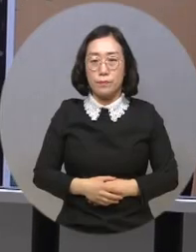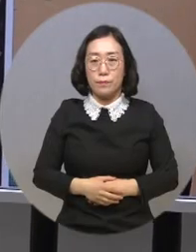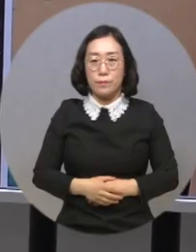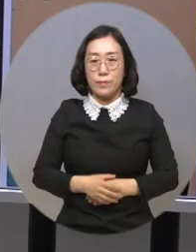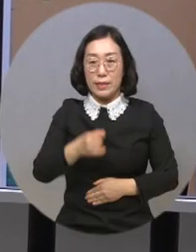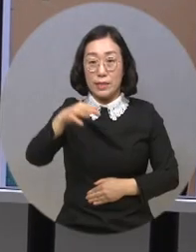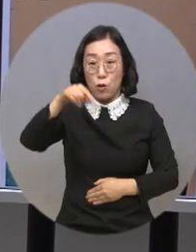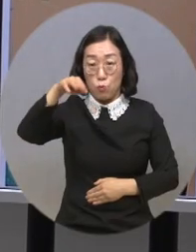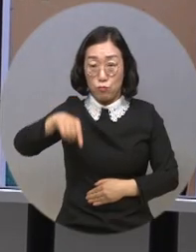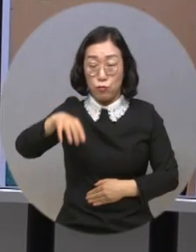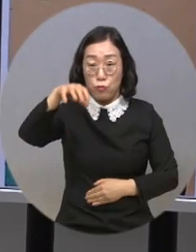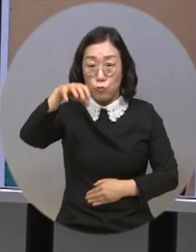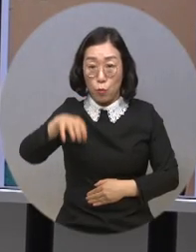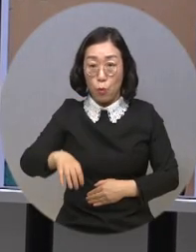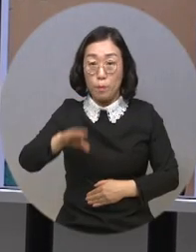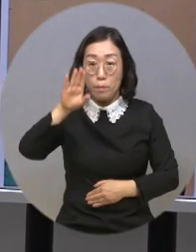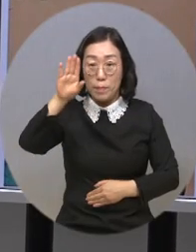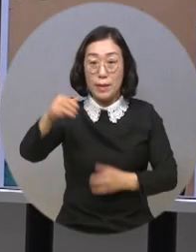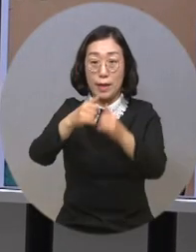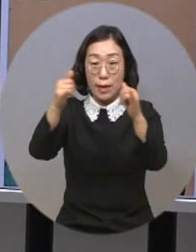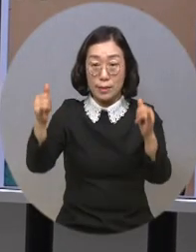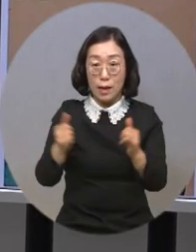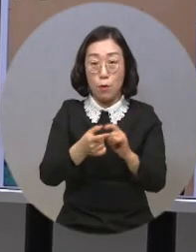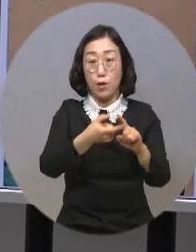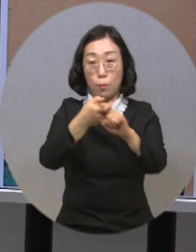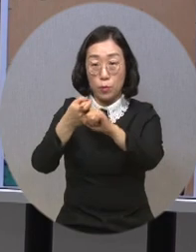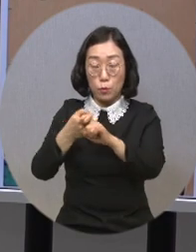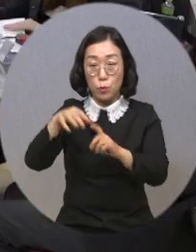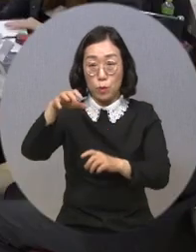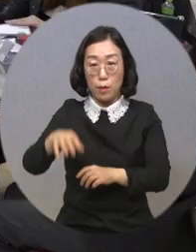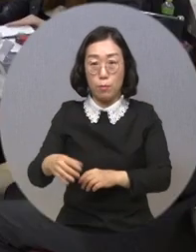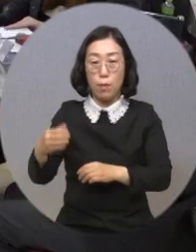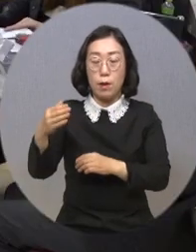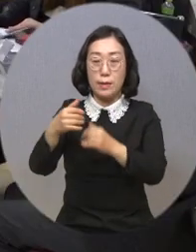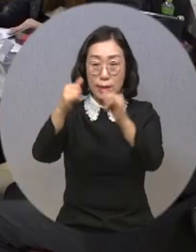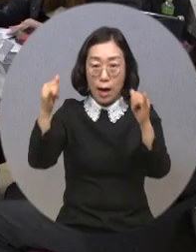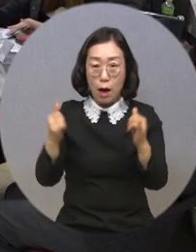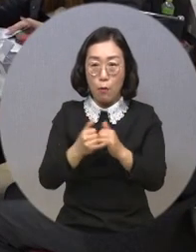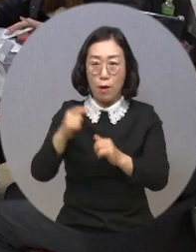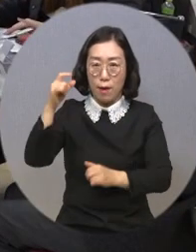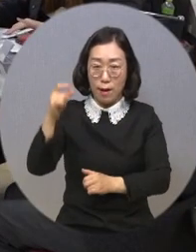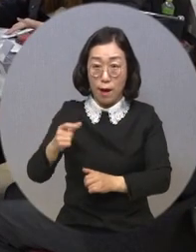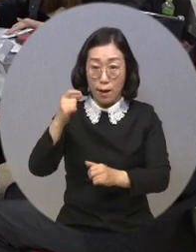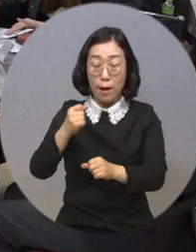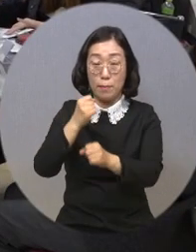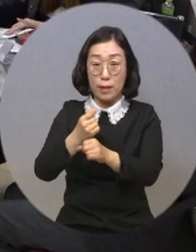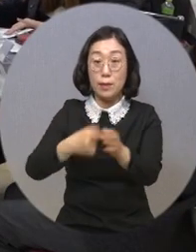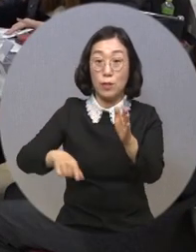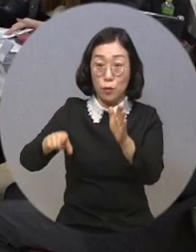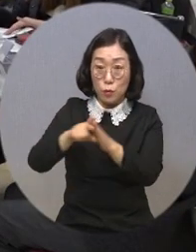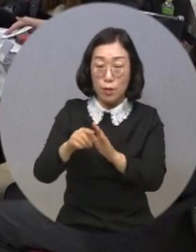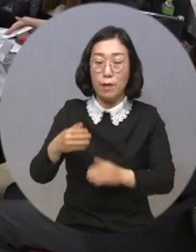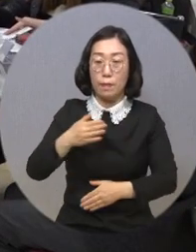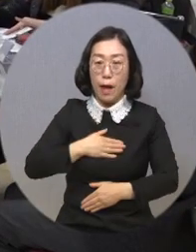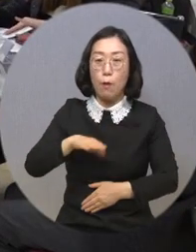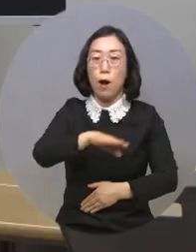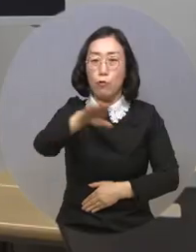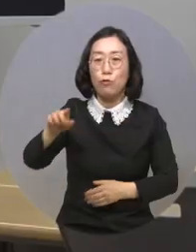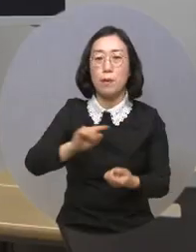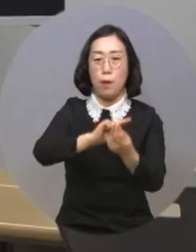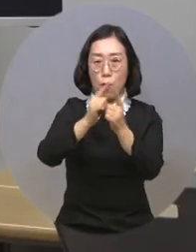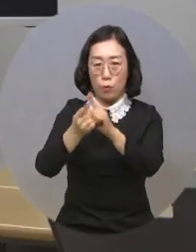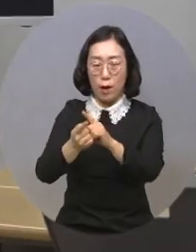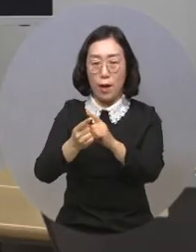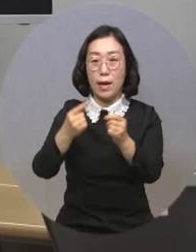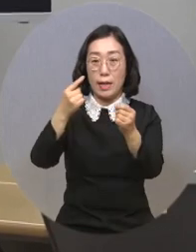의정부시 미래사회협동조합은 지난 10일 건강한 사회를 만들기 위한 나와 우리의 변화를 목표로 제1기 정치